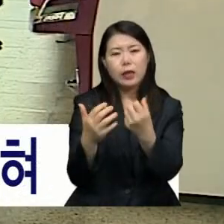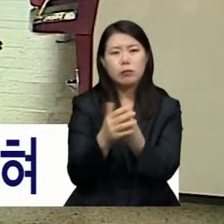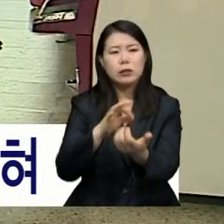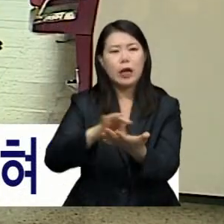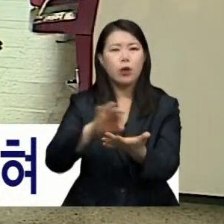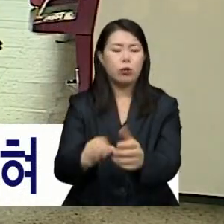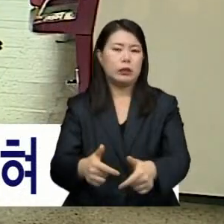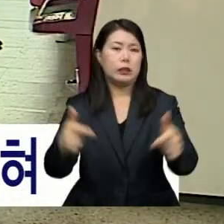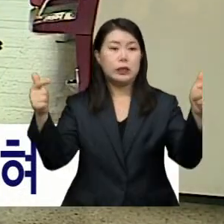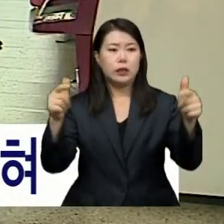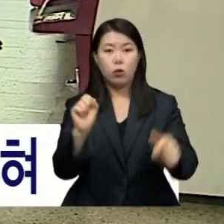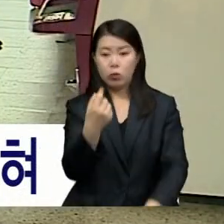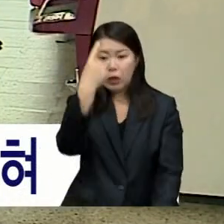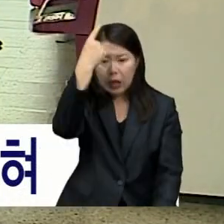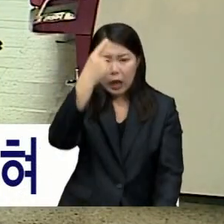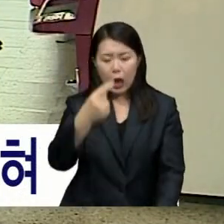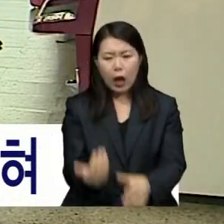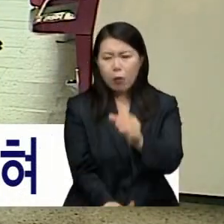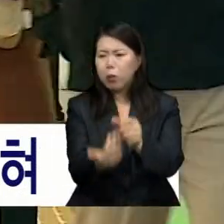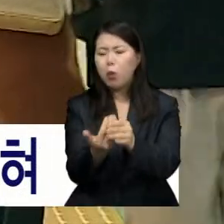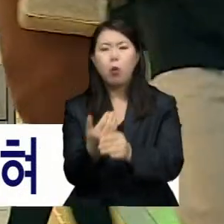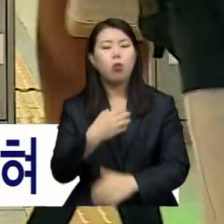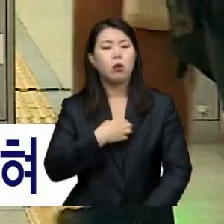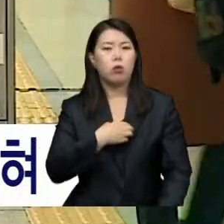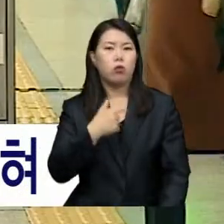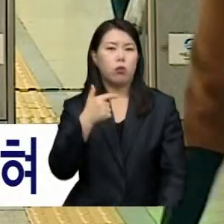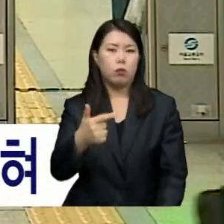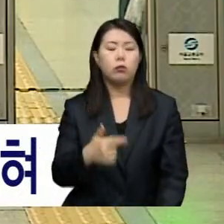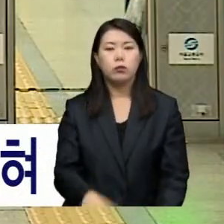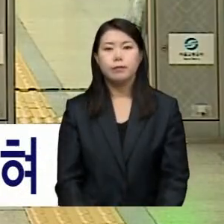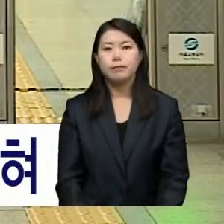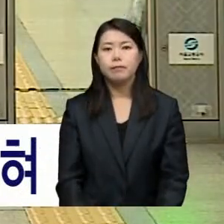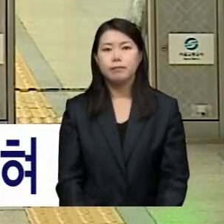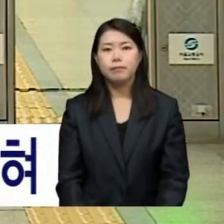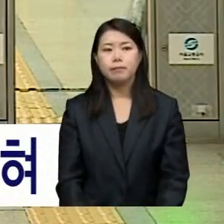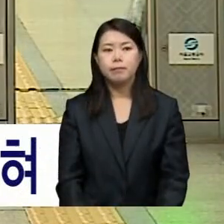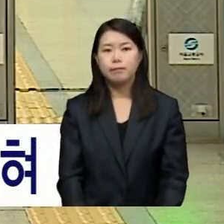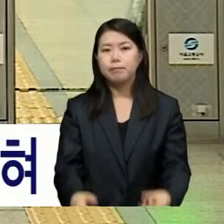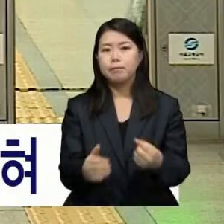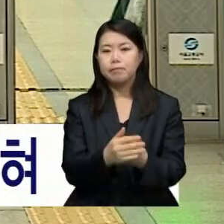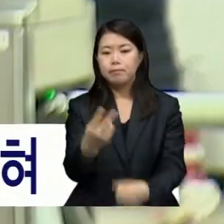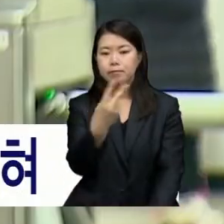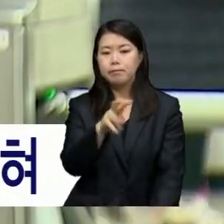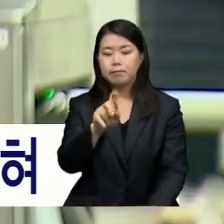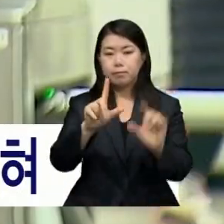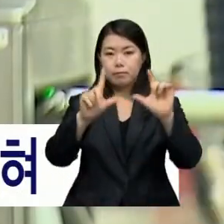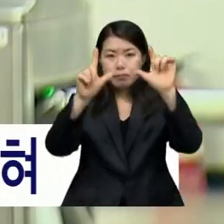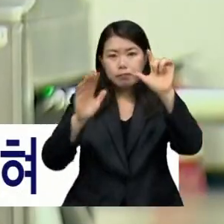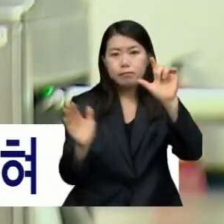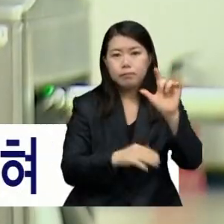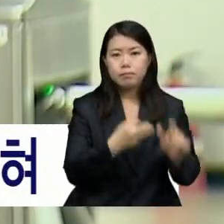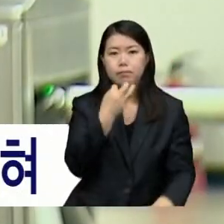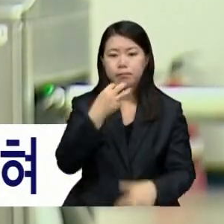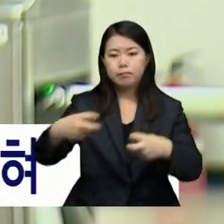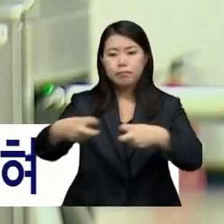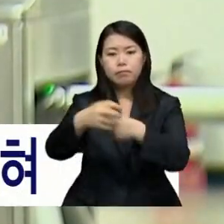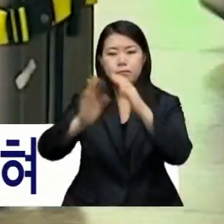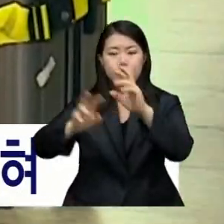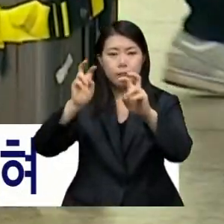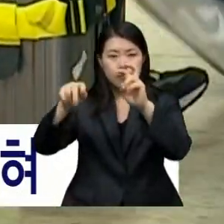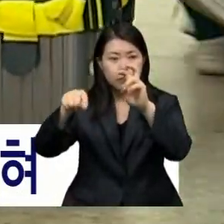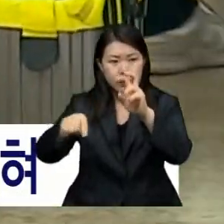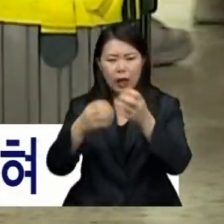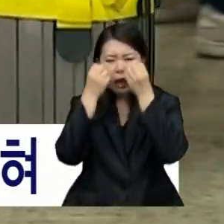증가했고 이로 인해 안전사고 위험이 커졌습니다 이미 성동구는 2021년부터 서울 교통공사의